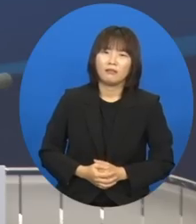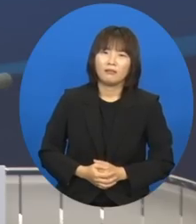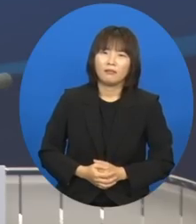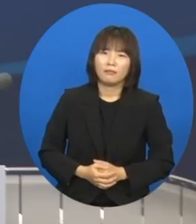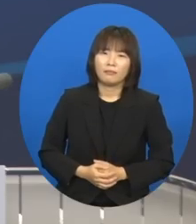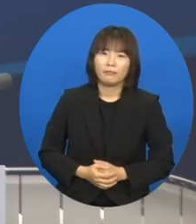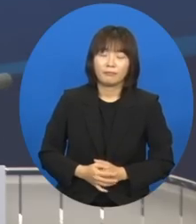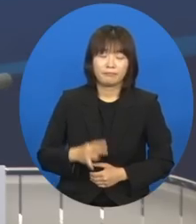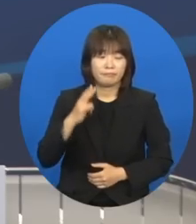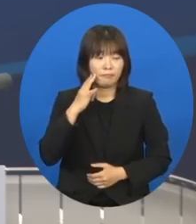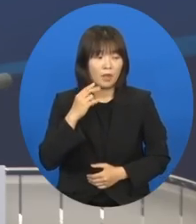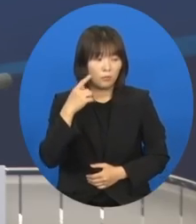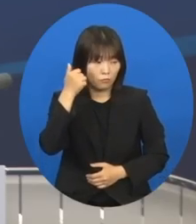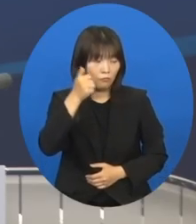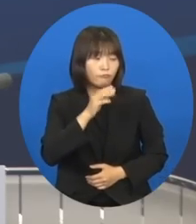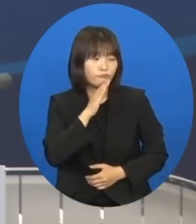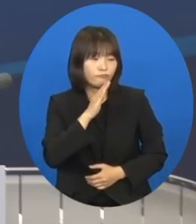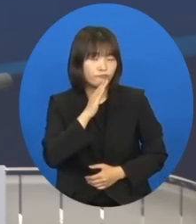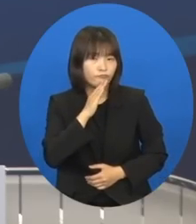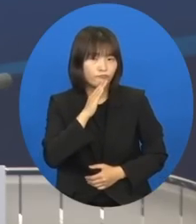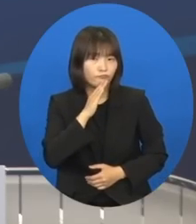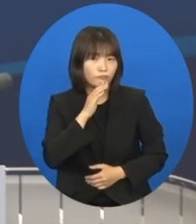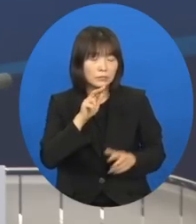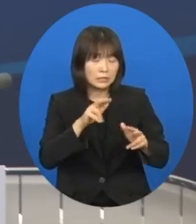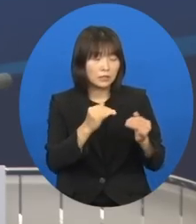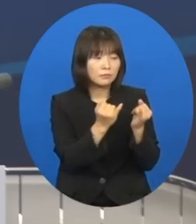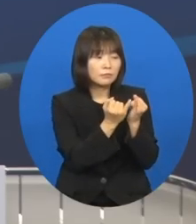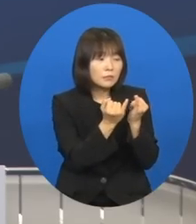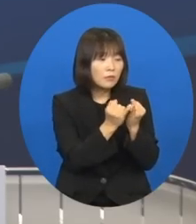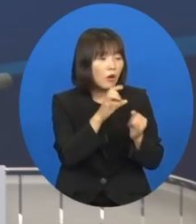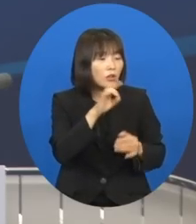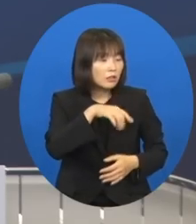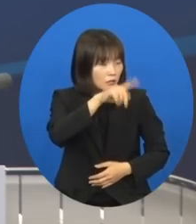네, 목사입니다. 근데 지금 자매님 어디 갔다 오세요?